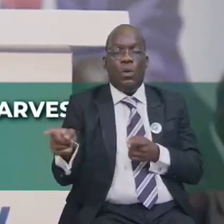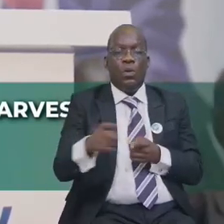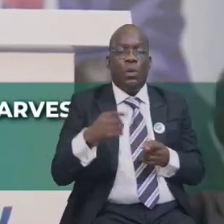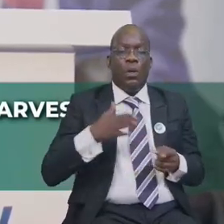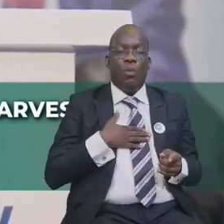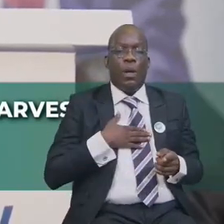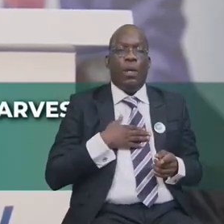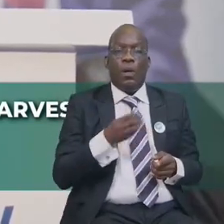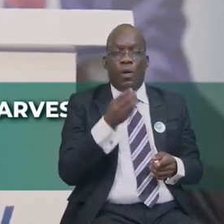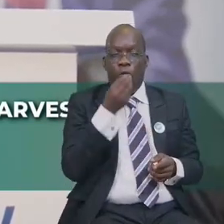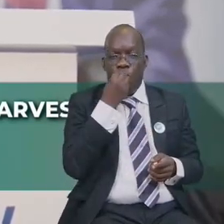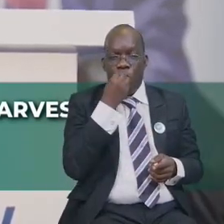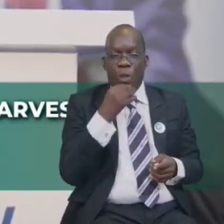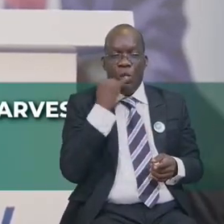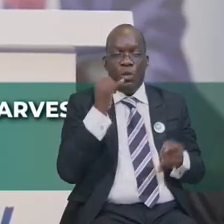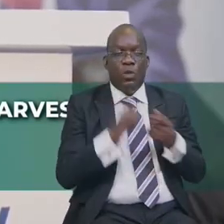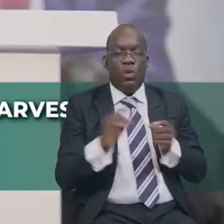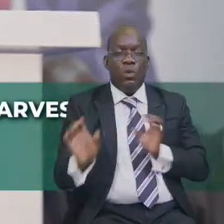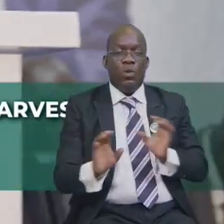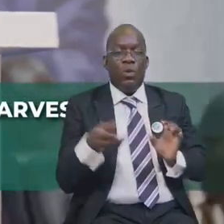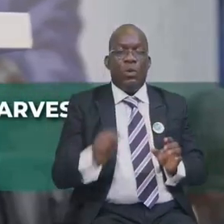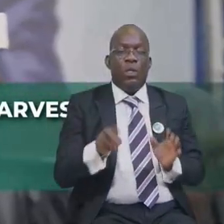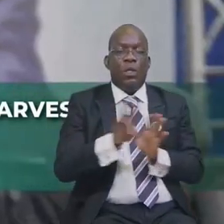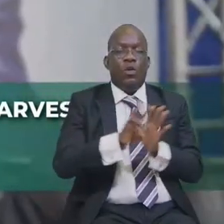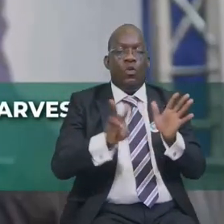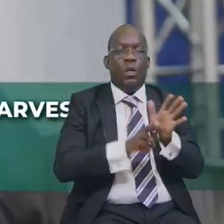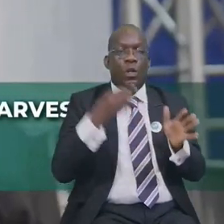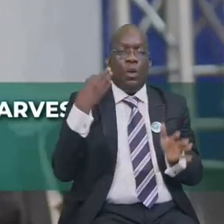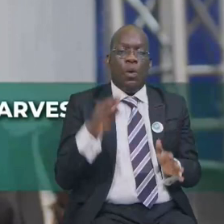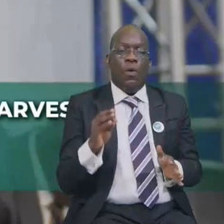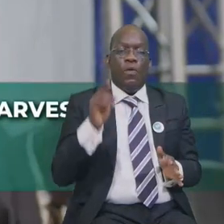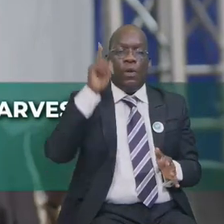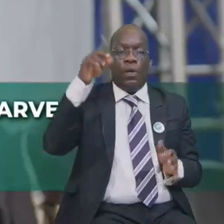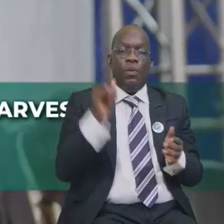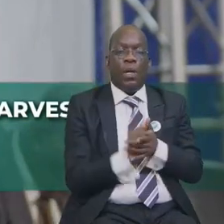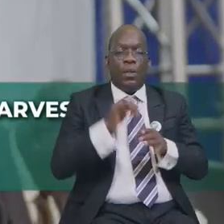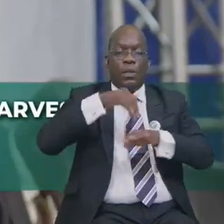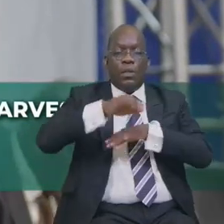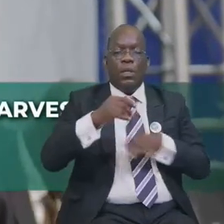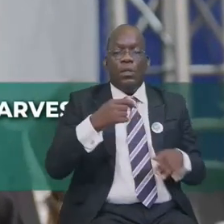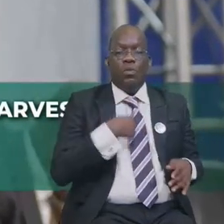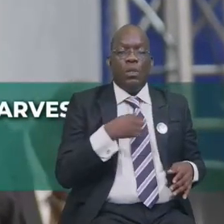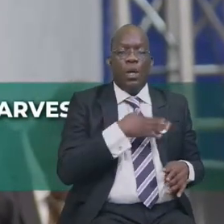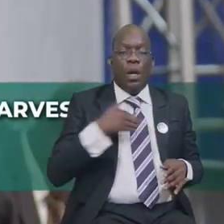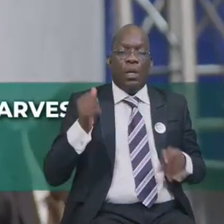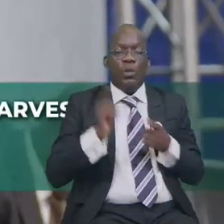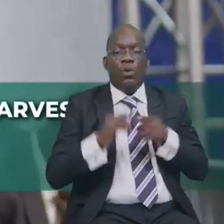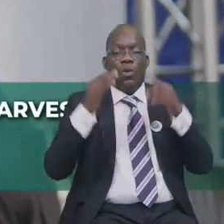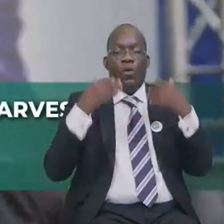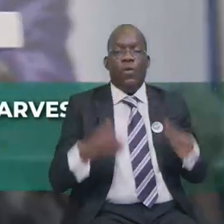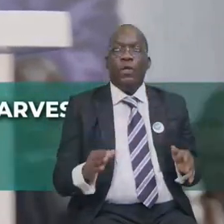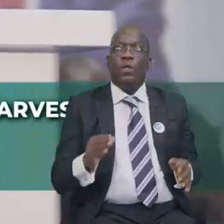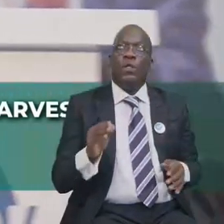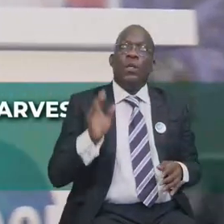Jésus leur répondit, ma nourriture est de faire la volonté de celui qui m'a envoyé et d'accomplir son œuvre.